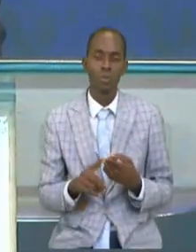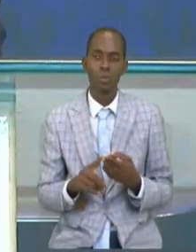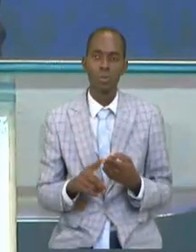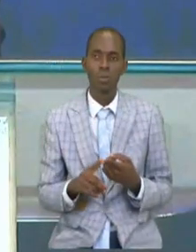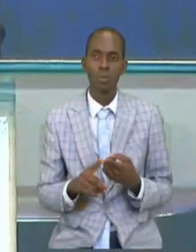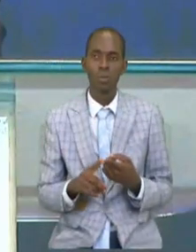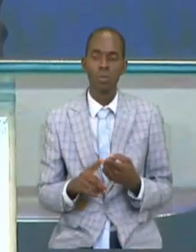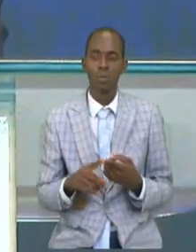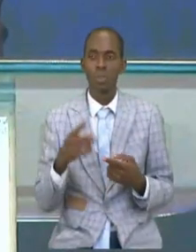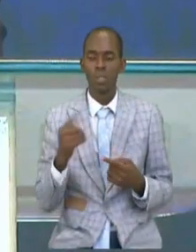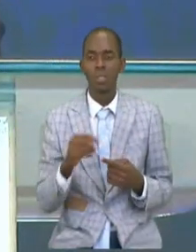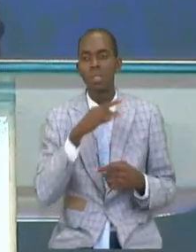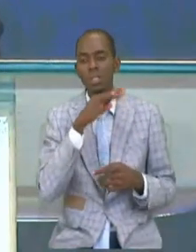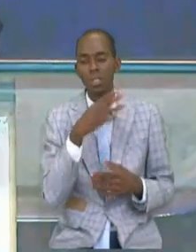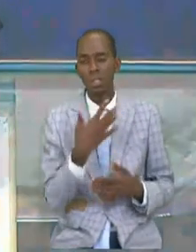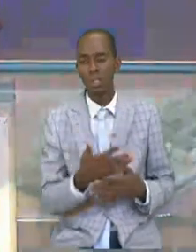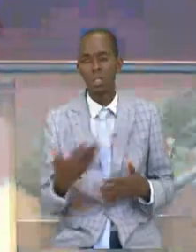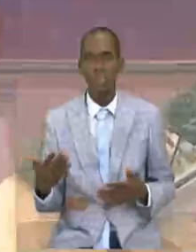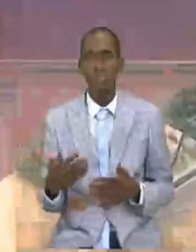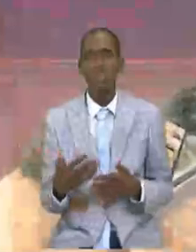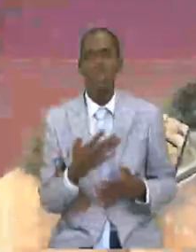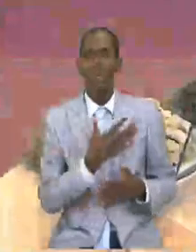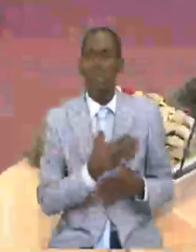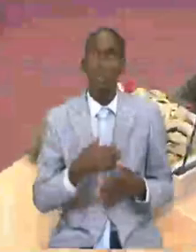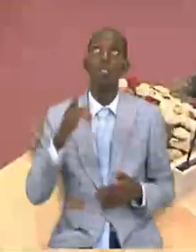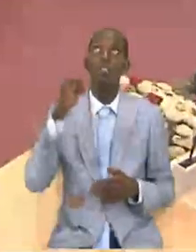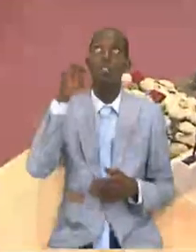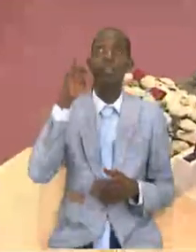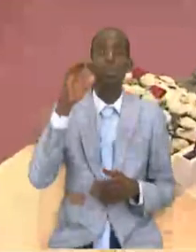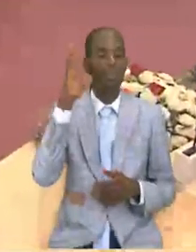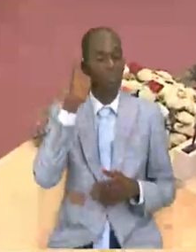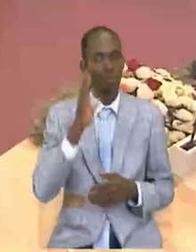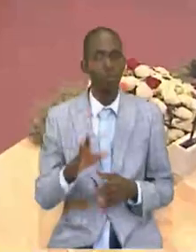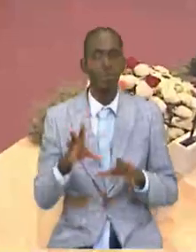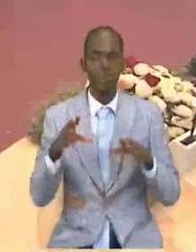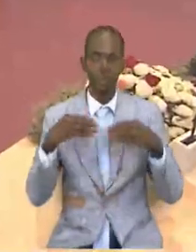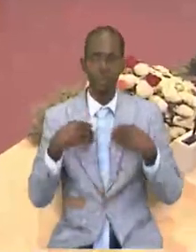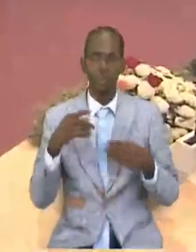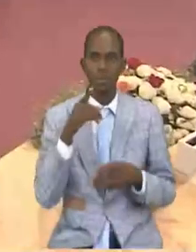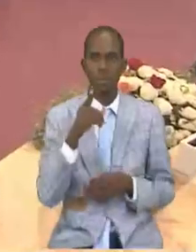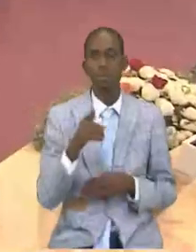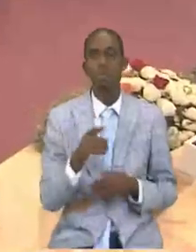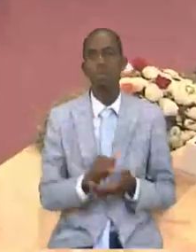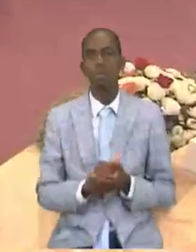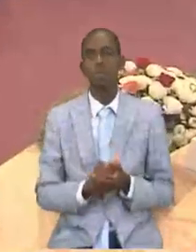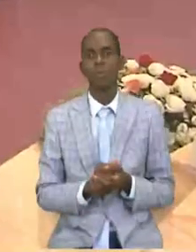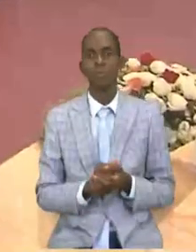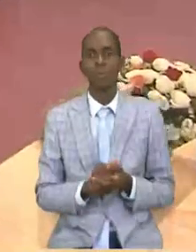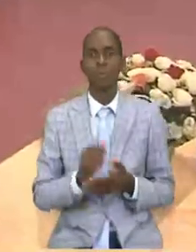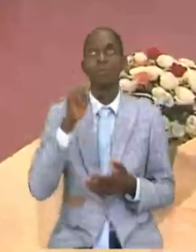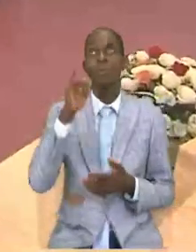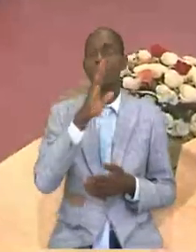à ce qui est impur et je vous accueillerai. Je vous accueillerai.